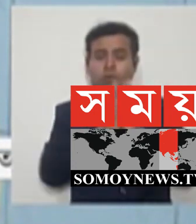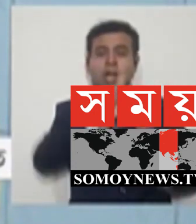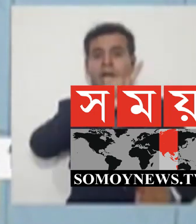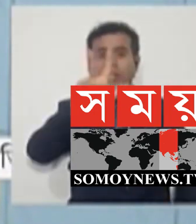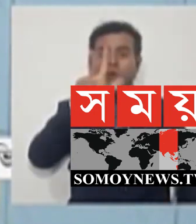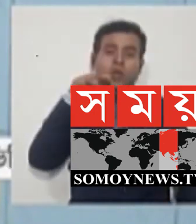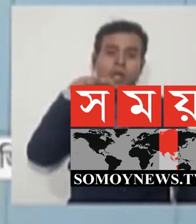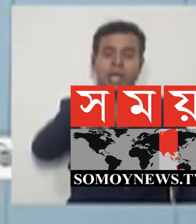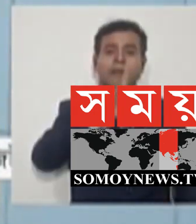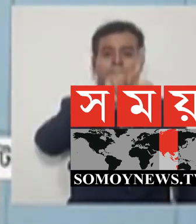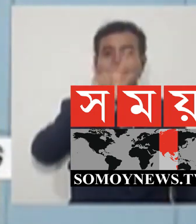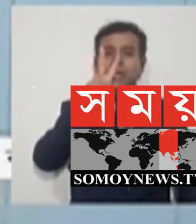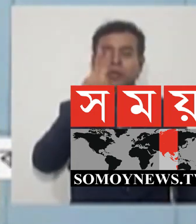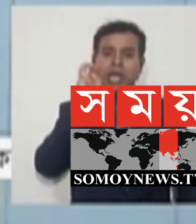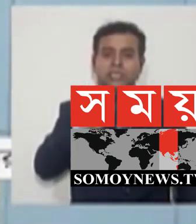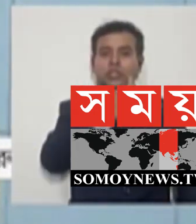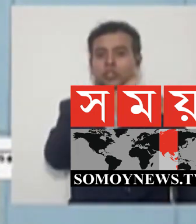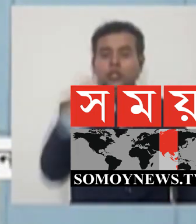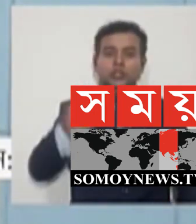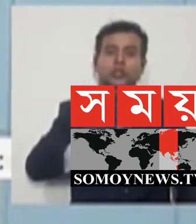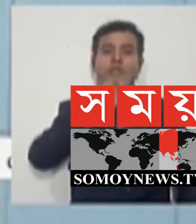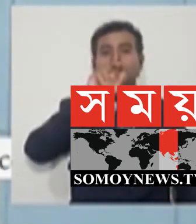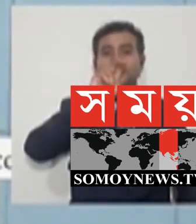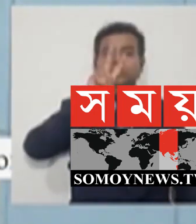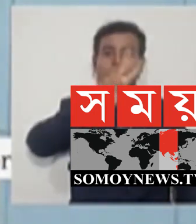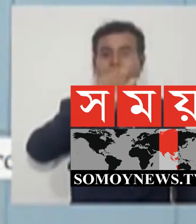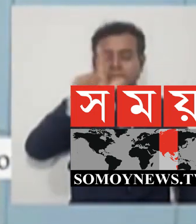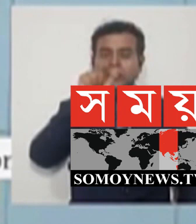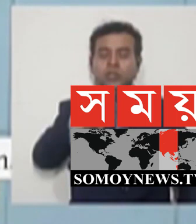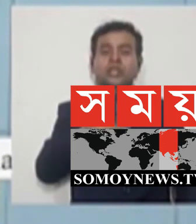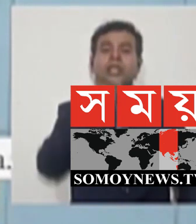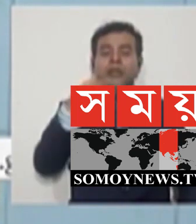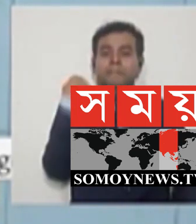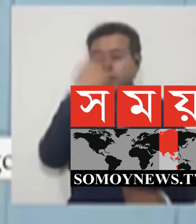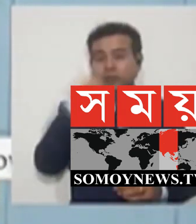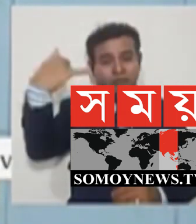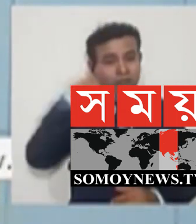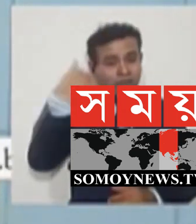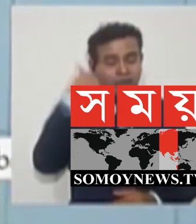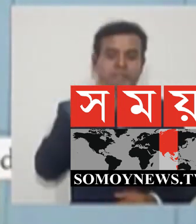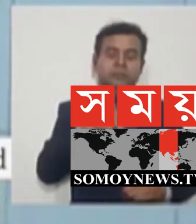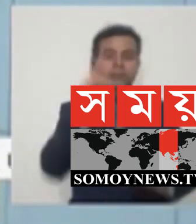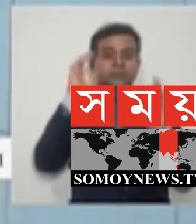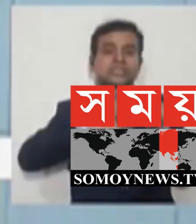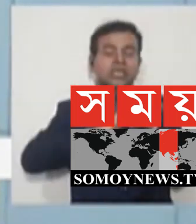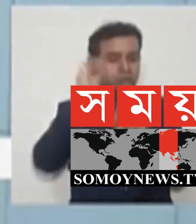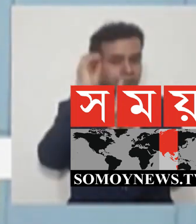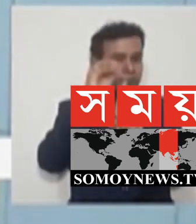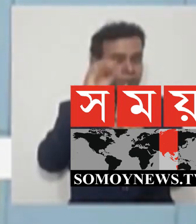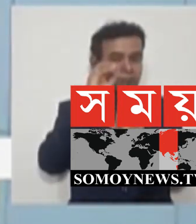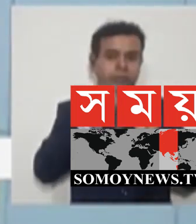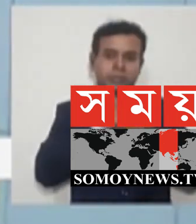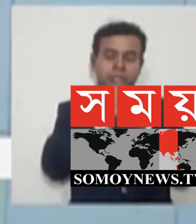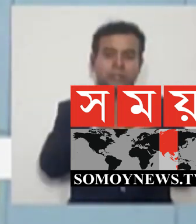18,72,627 জনকে স্বাস্থ্য বাতায়ন 16263-এর মাধ্যমে স্বাস্থ্য পরামর্শ দেওয়া হয়েছে। 333 এই হটলাইনের